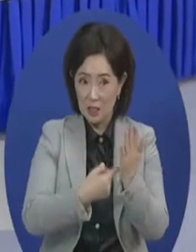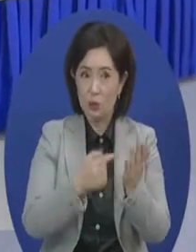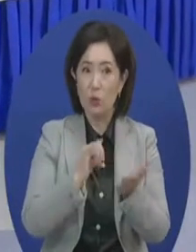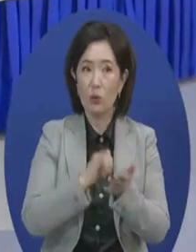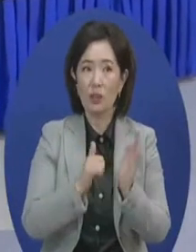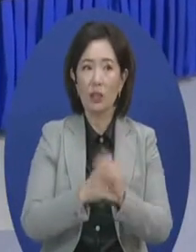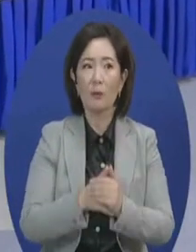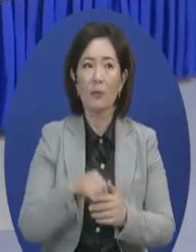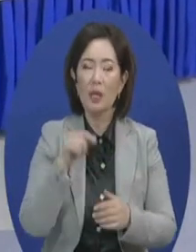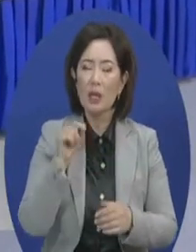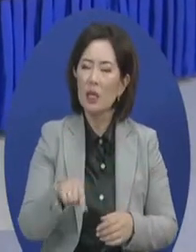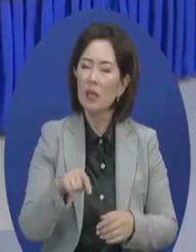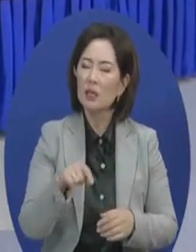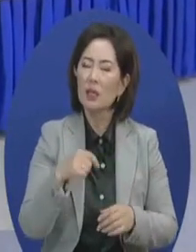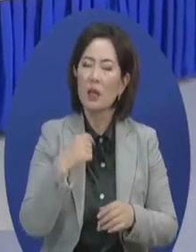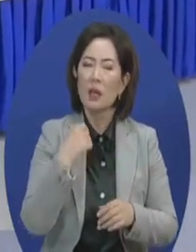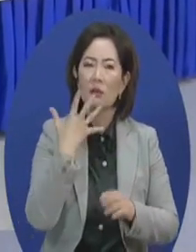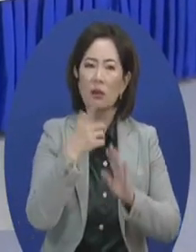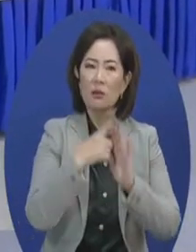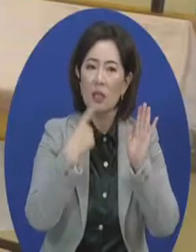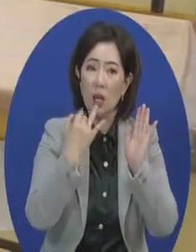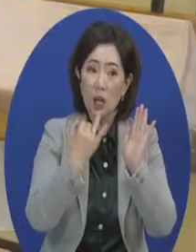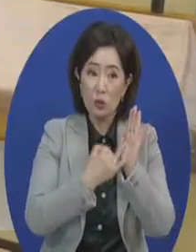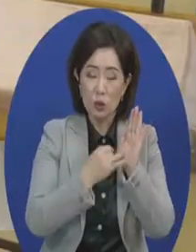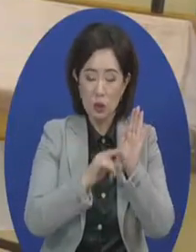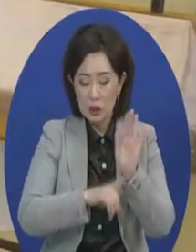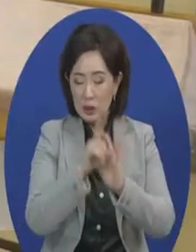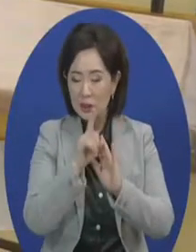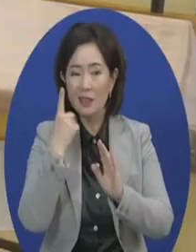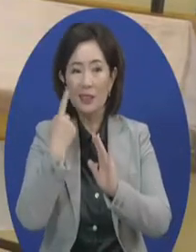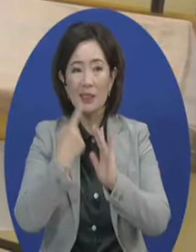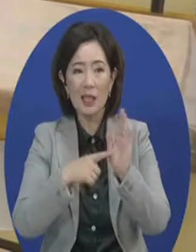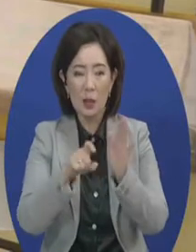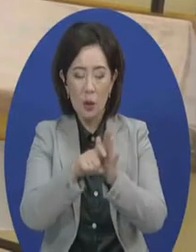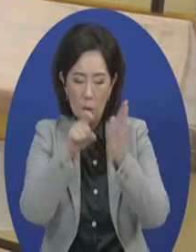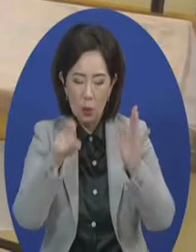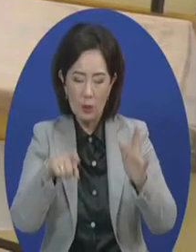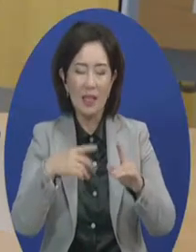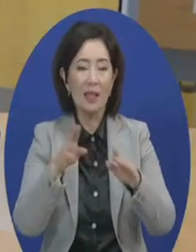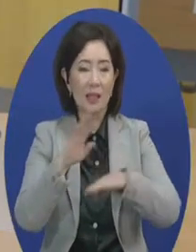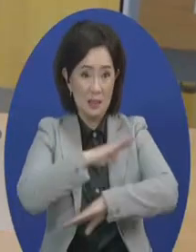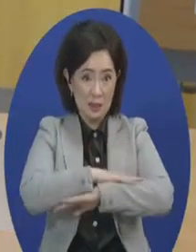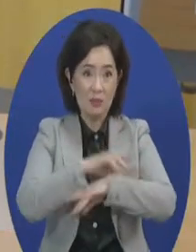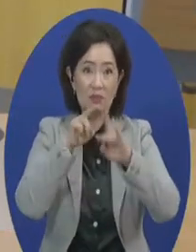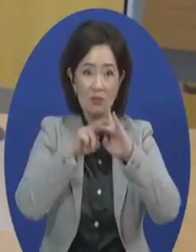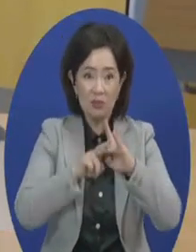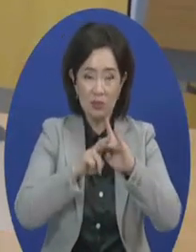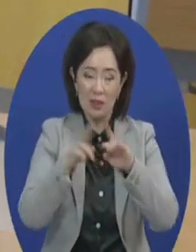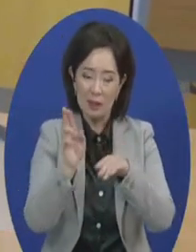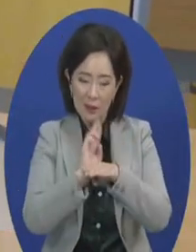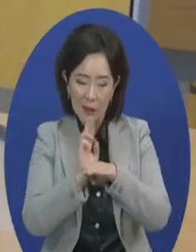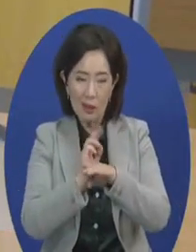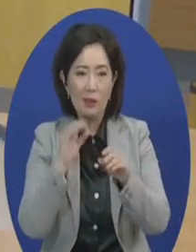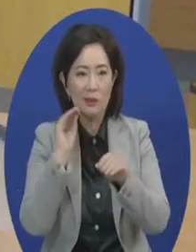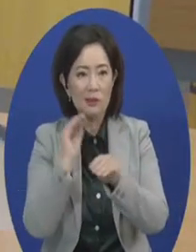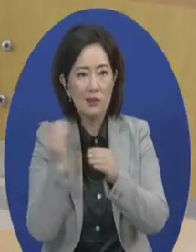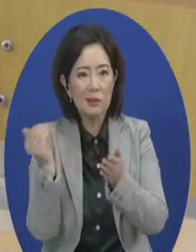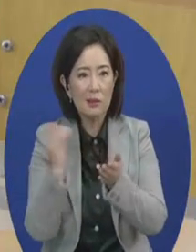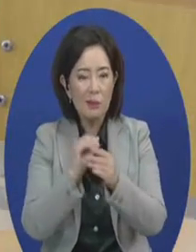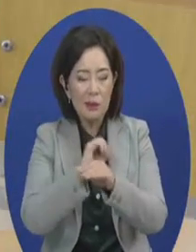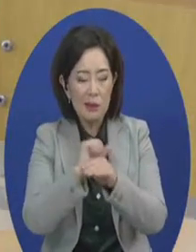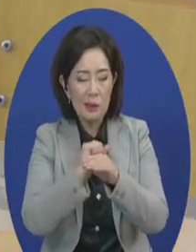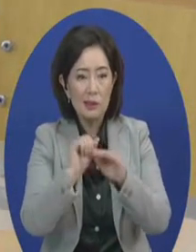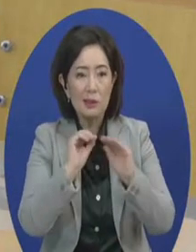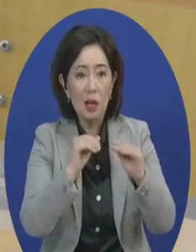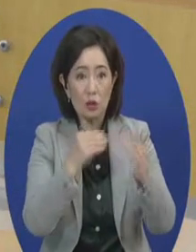үг. Энэ сарын 17-ноос төгсөх ангийн сурагчдыг нэг сарын хугацаатай танхимын давтлагад амруулсан. Энэ жилийн төгсөгчдийн хувьд ихэнх хугацаанд цахимаар